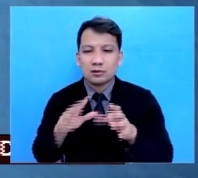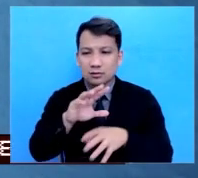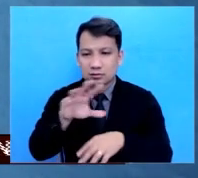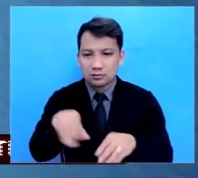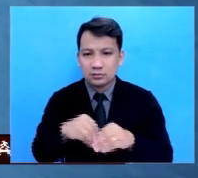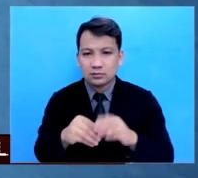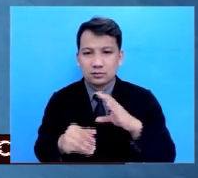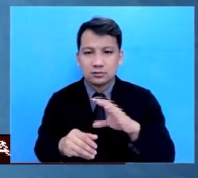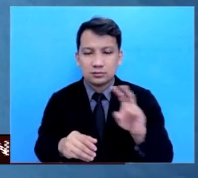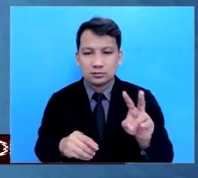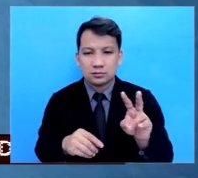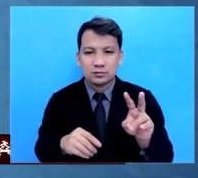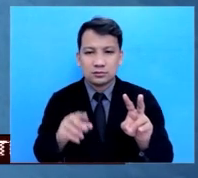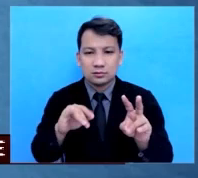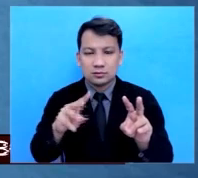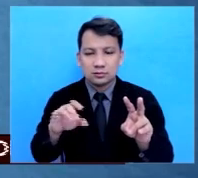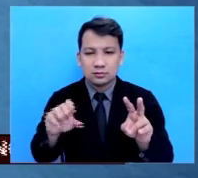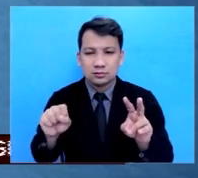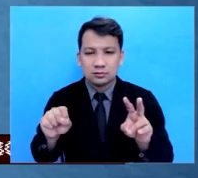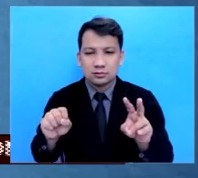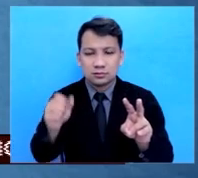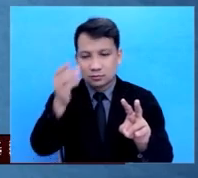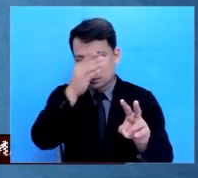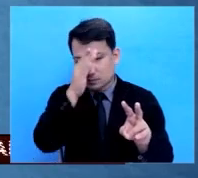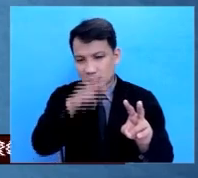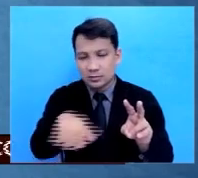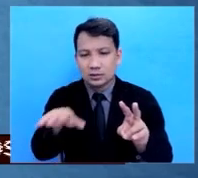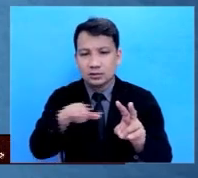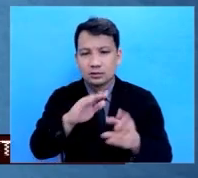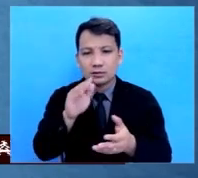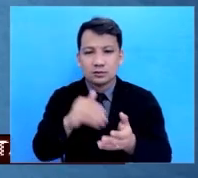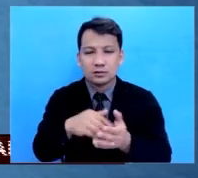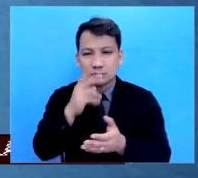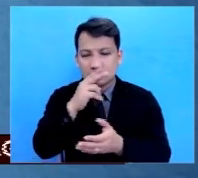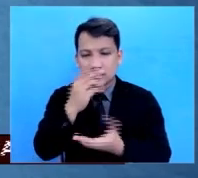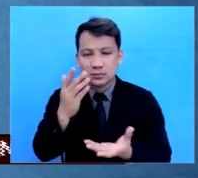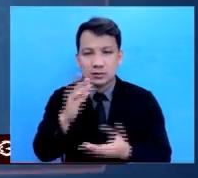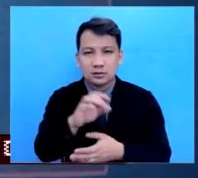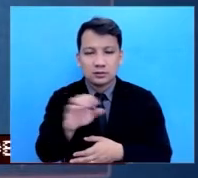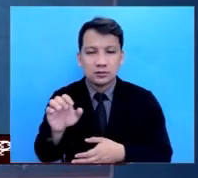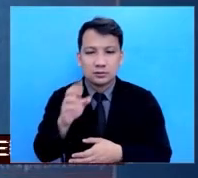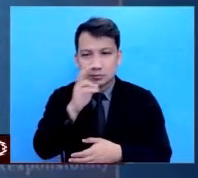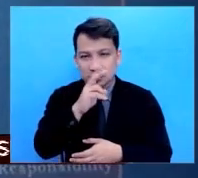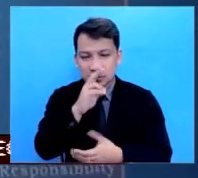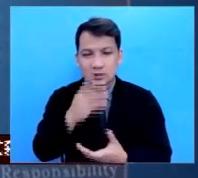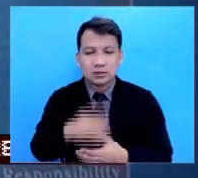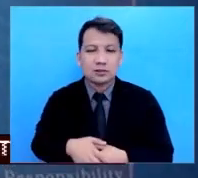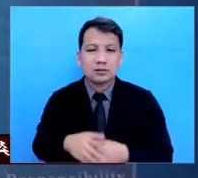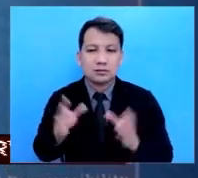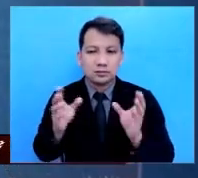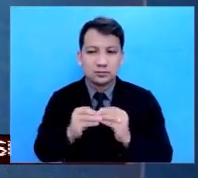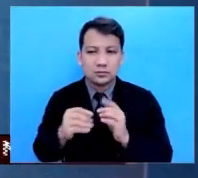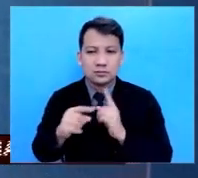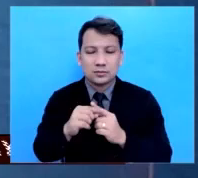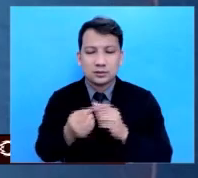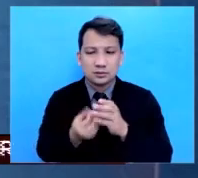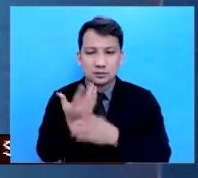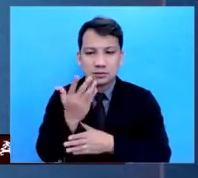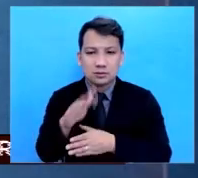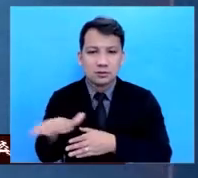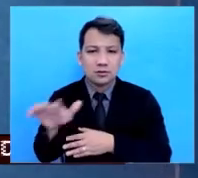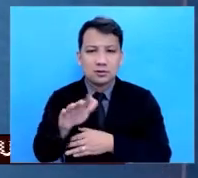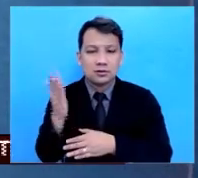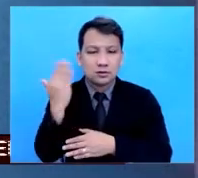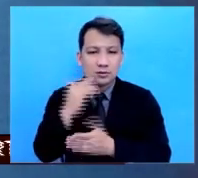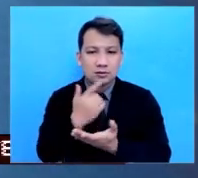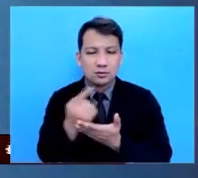Valley, Mimaropa, Bicol Region, Central Visayas at Eastern Visayas. Habang may positive growth rate na rin mula noong nakaraang